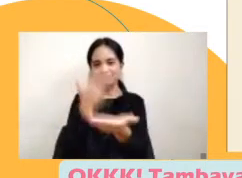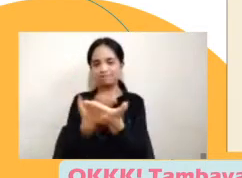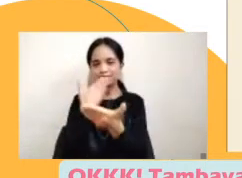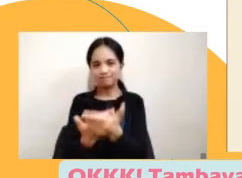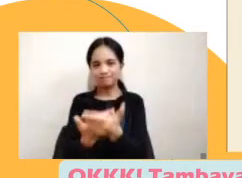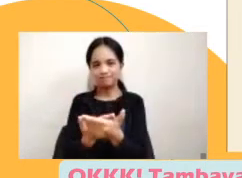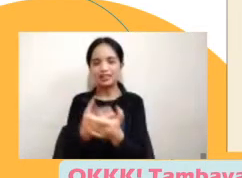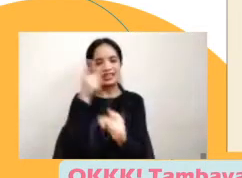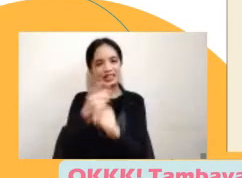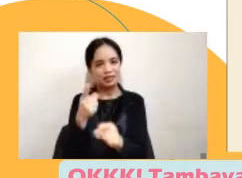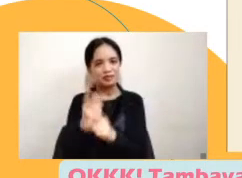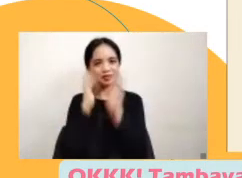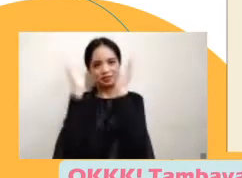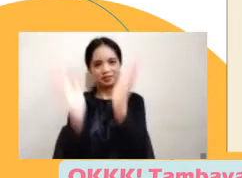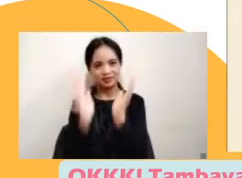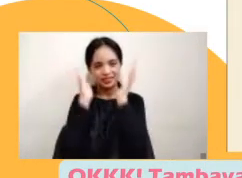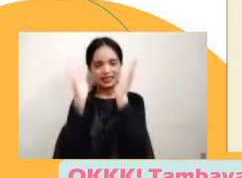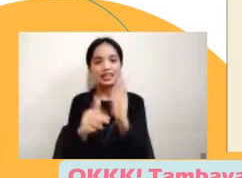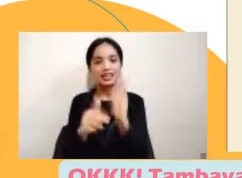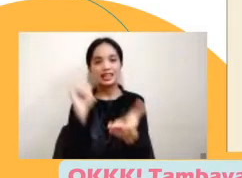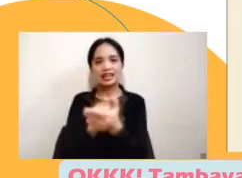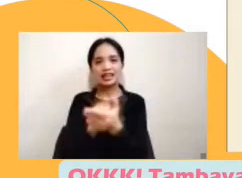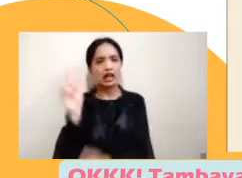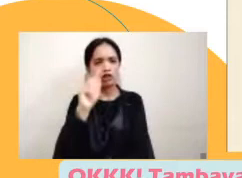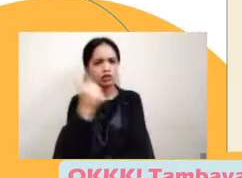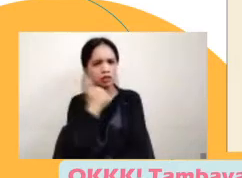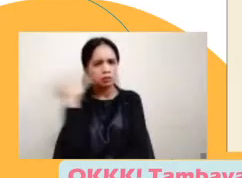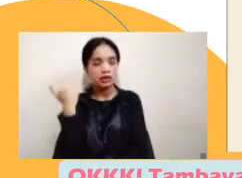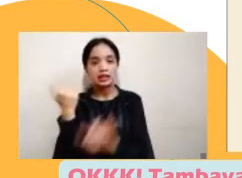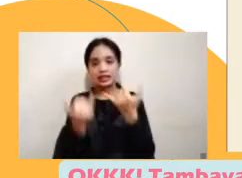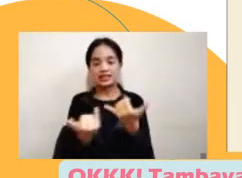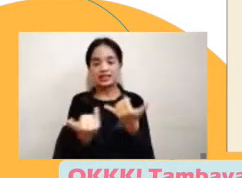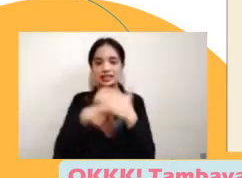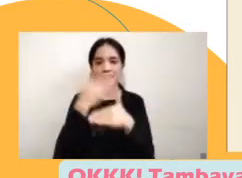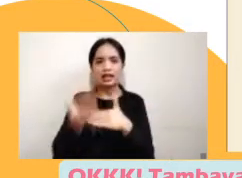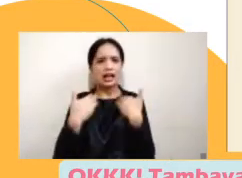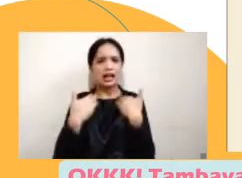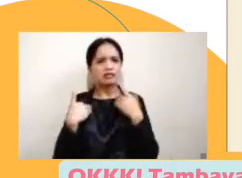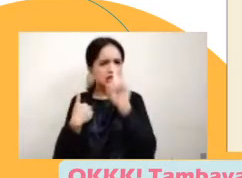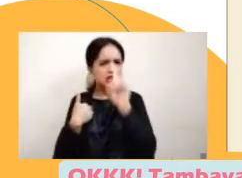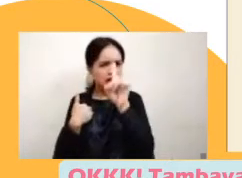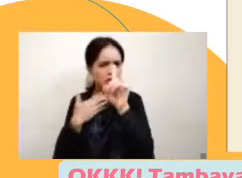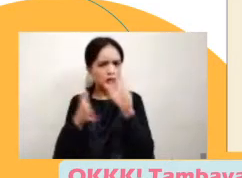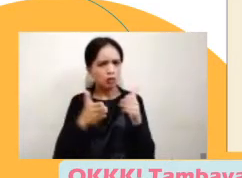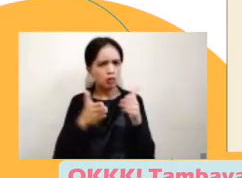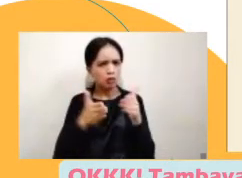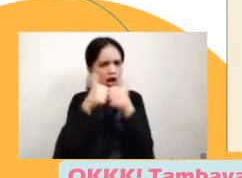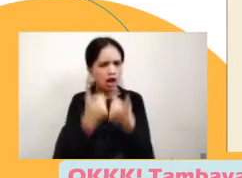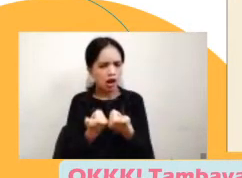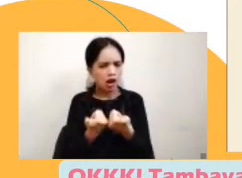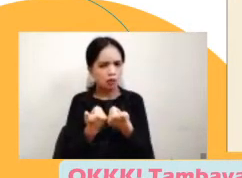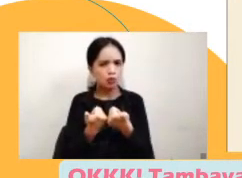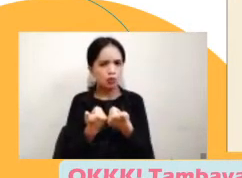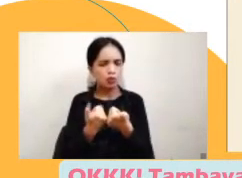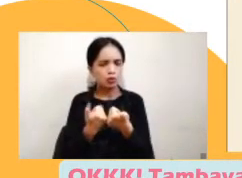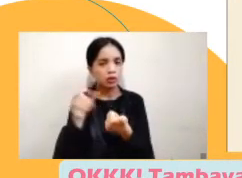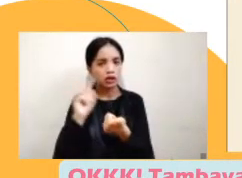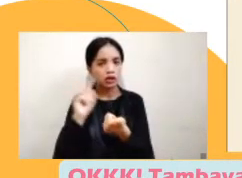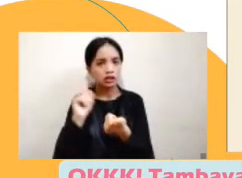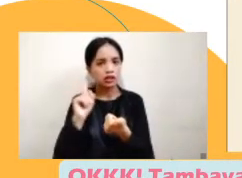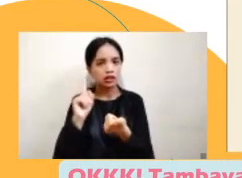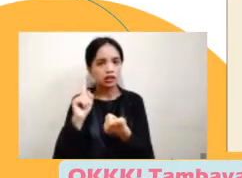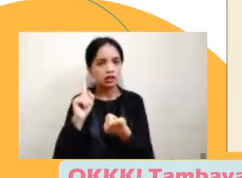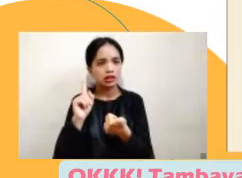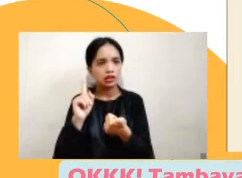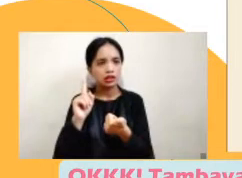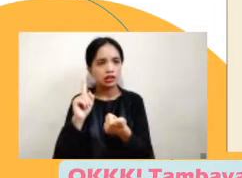mga katambayers. Ayan. So ano pa? Ngayon naman, may isa pa tayong technique, no? Hahawakan natin yung ating mga dibdib, no? Yung